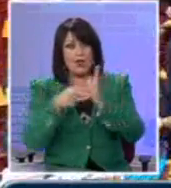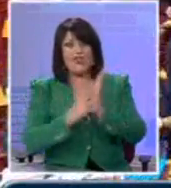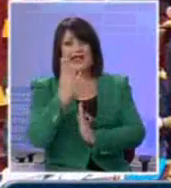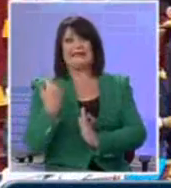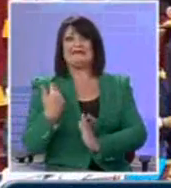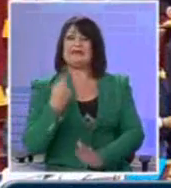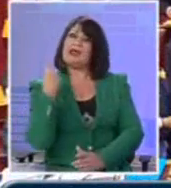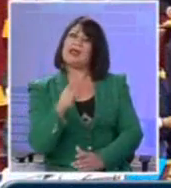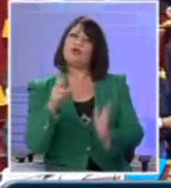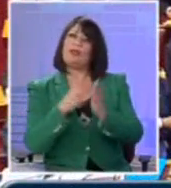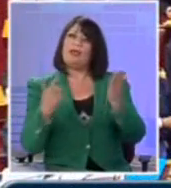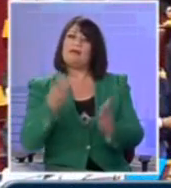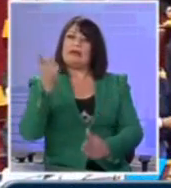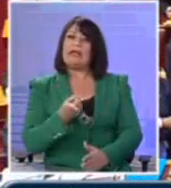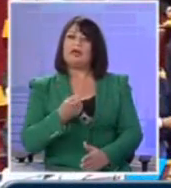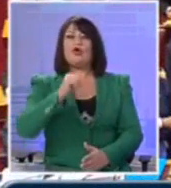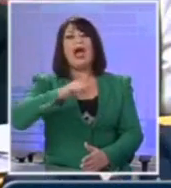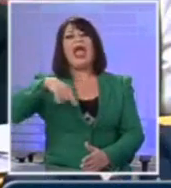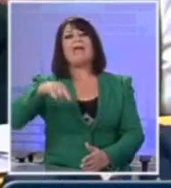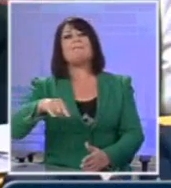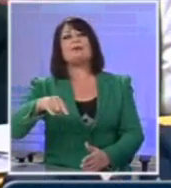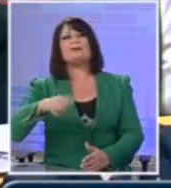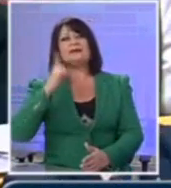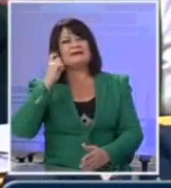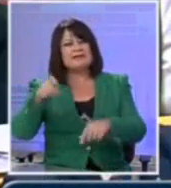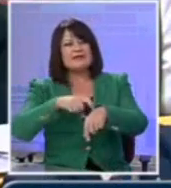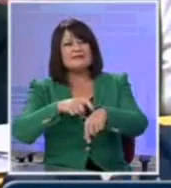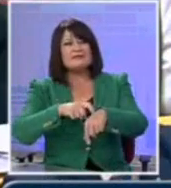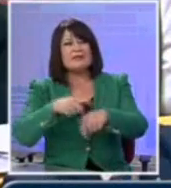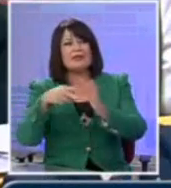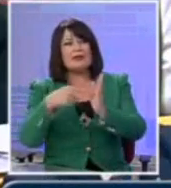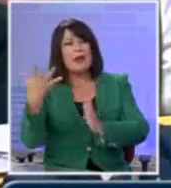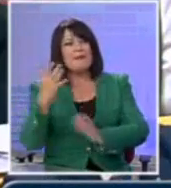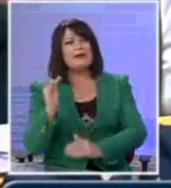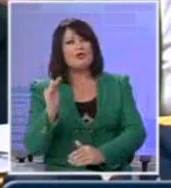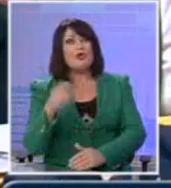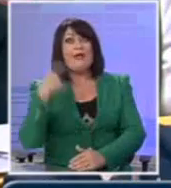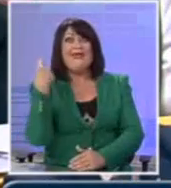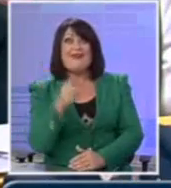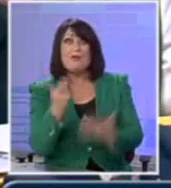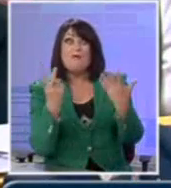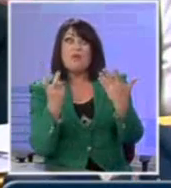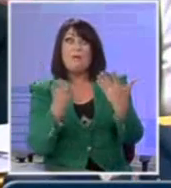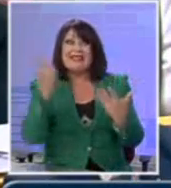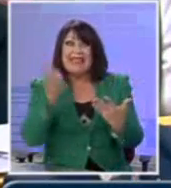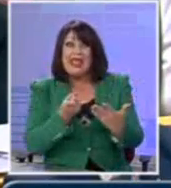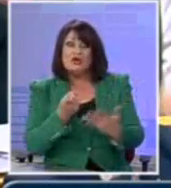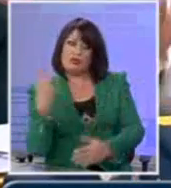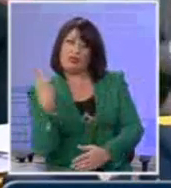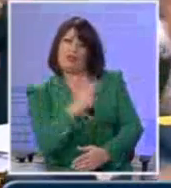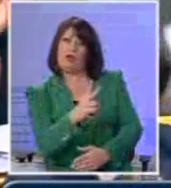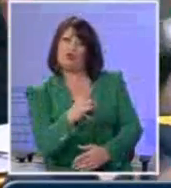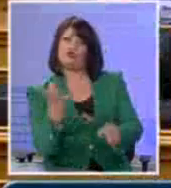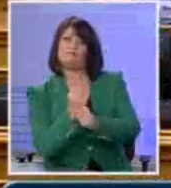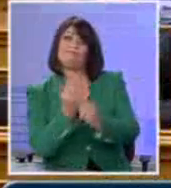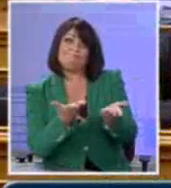στο 117% του ΑΕΠ. Ξέρετε πόσο είναι τώρα, Ιούλιος του 2015. 170%. Αυτό είναι δικό σας.